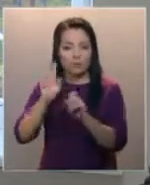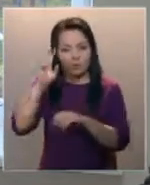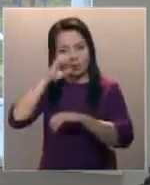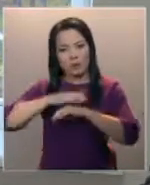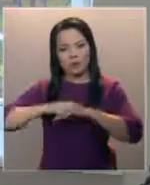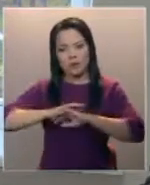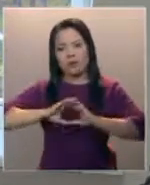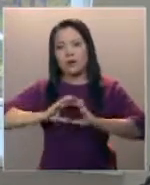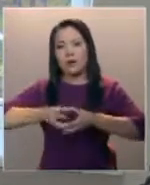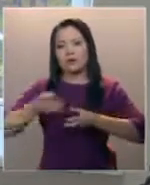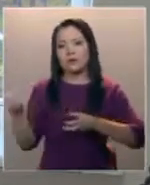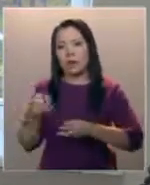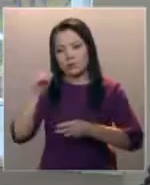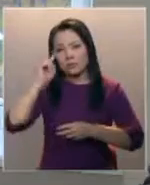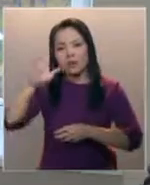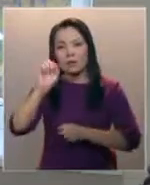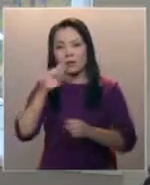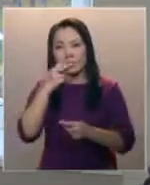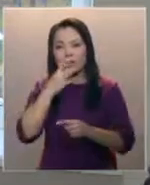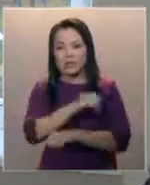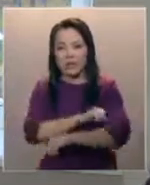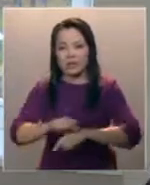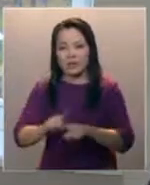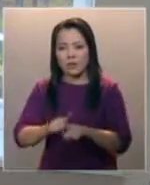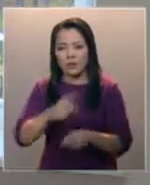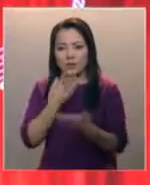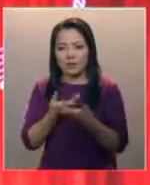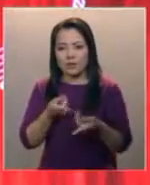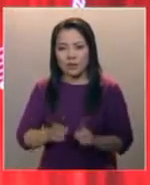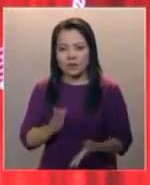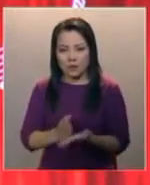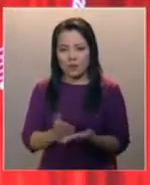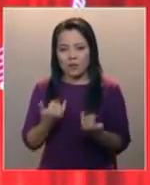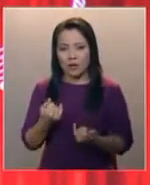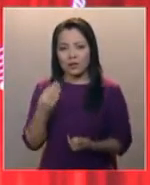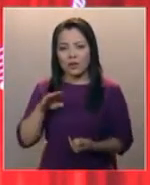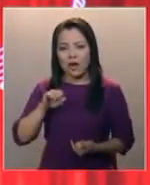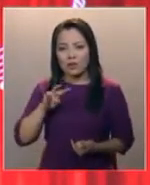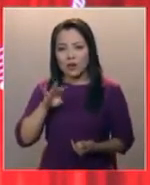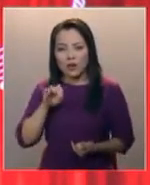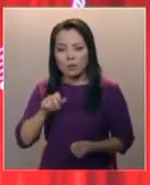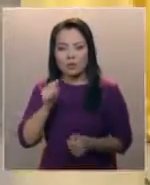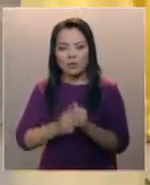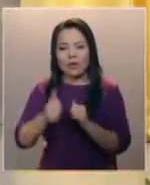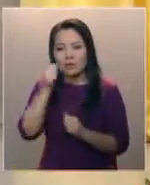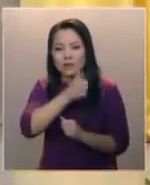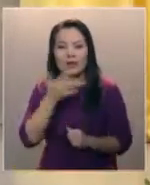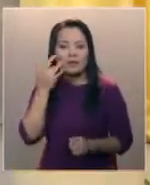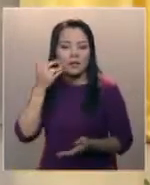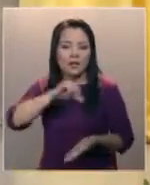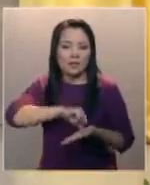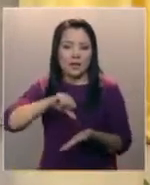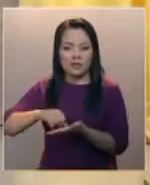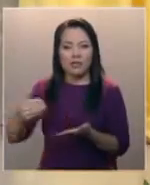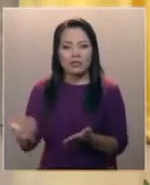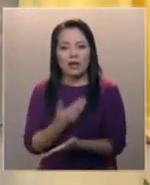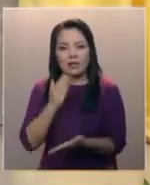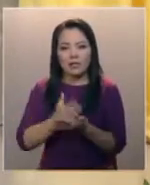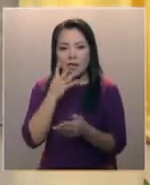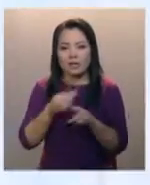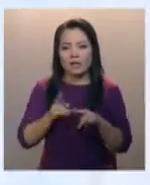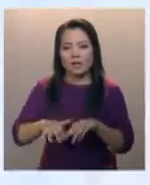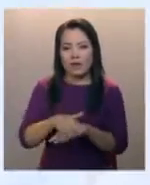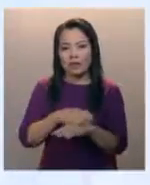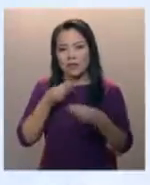елімізді көркейтетін, шетелде көрсететін балалар шығар. Таңшолпан жыл сайын бұлақ көздерін ашып, жаңа таланттарды